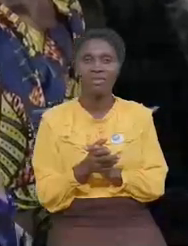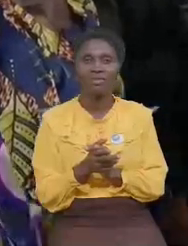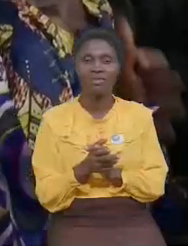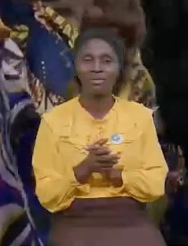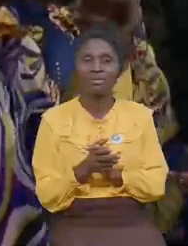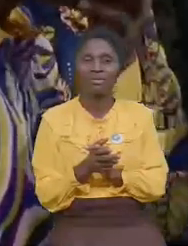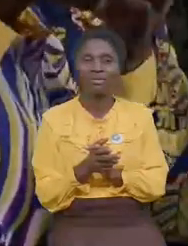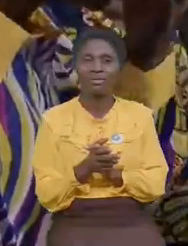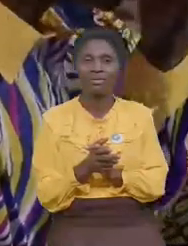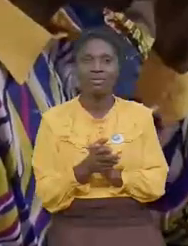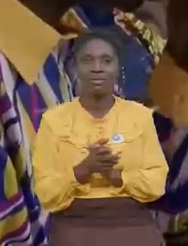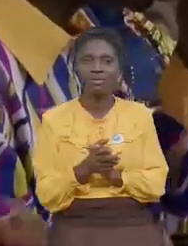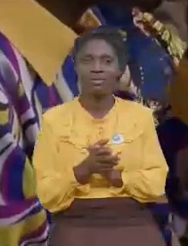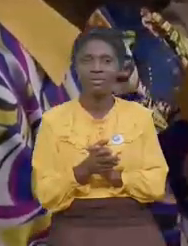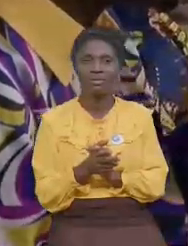Seigneur Jésus-Christ.